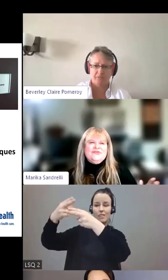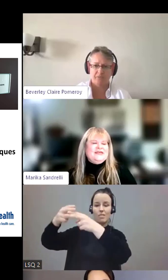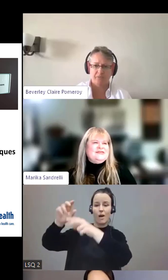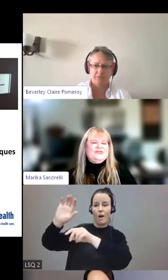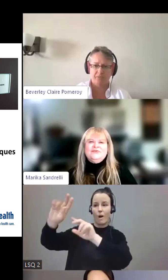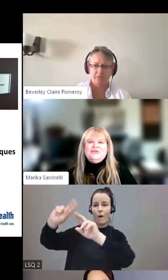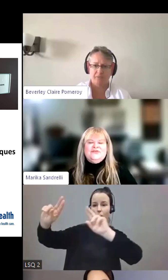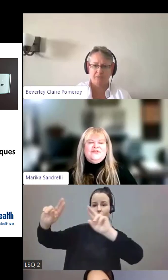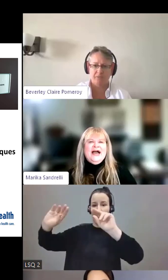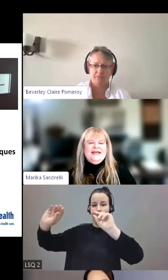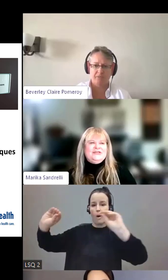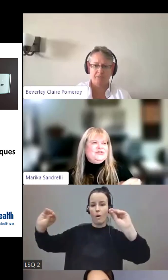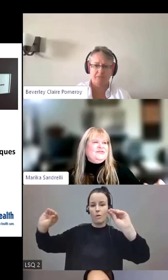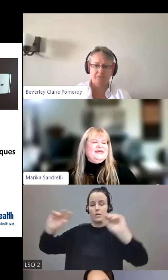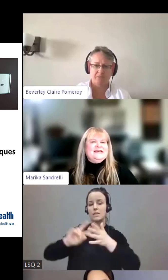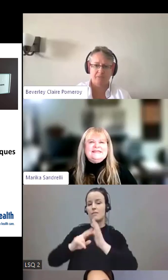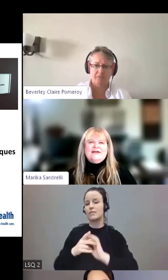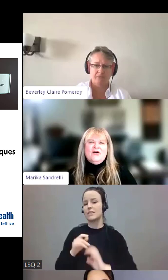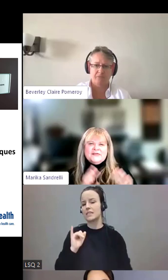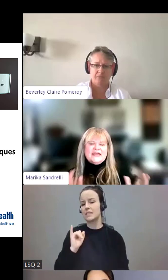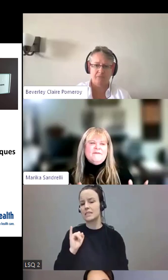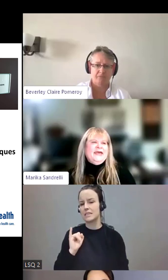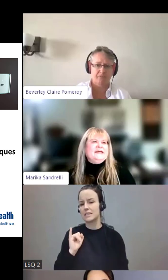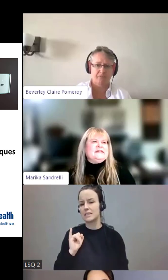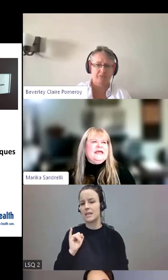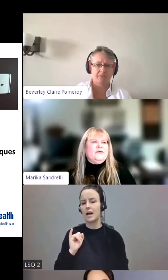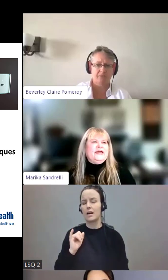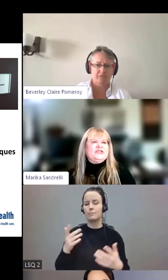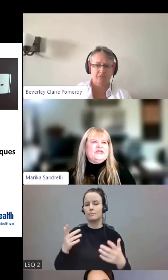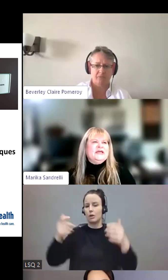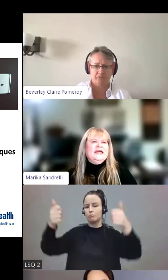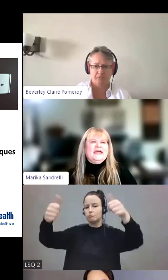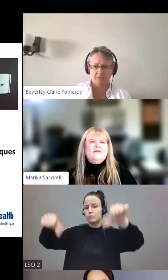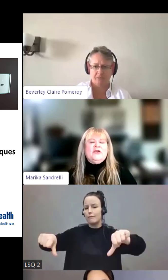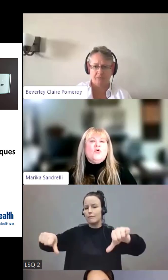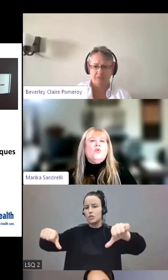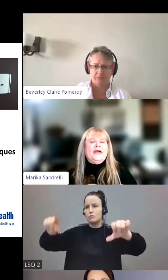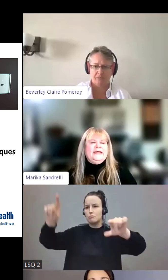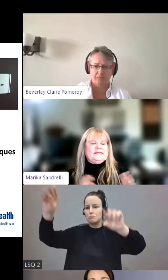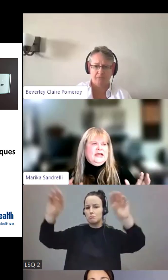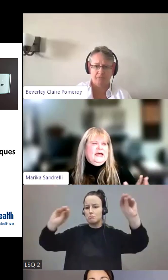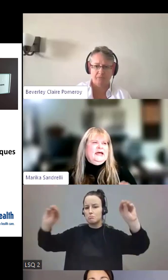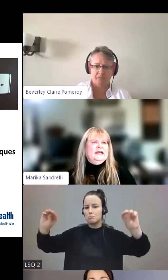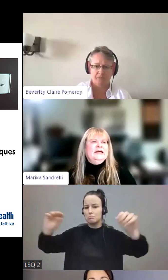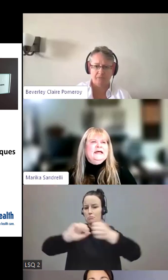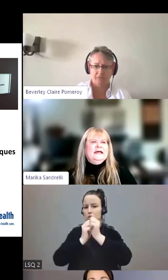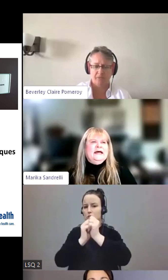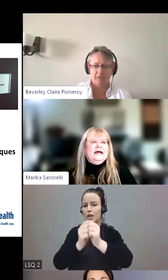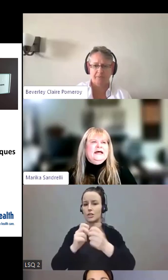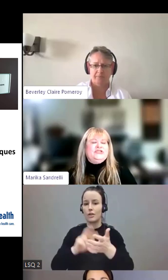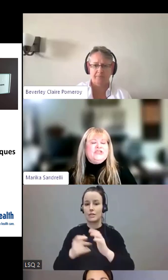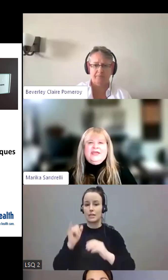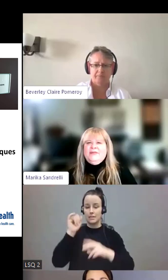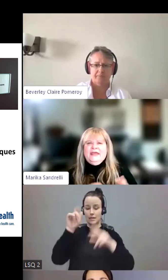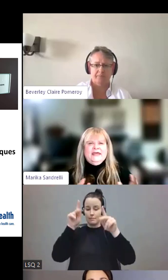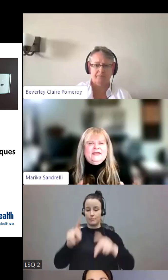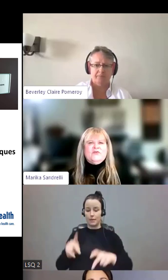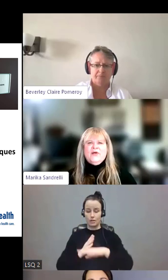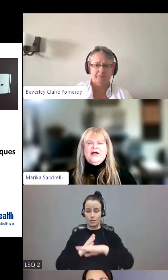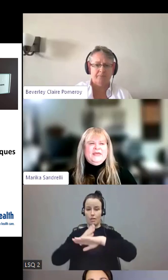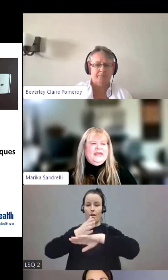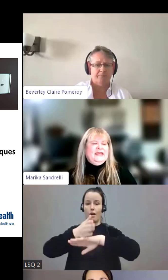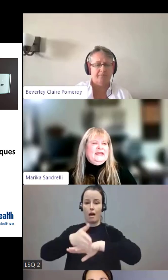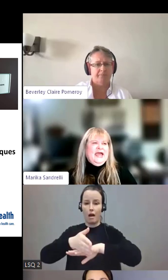plutôt. Lorsqu'il rentre et voit tous ces affiches disant, bon, ne faites pas ça, ne faites pas ci, ne faites pas ça, ça peut